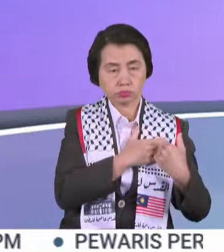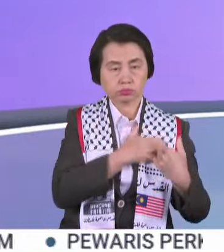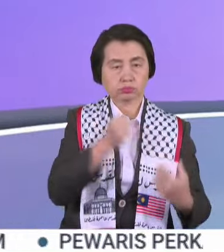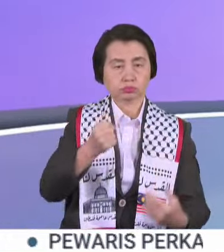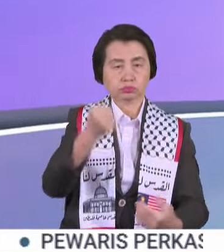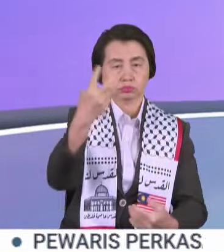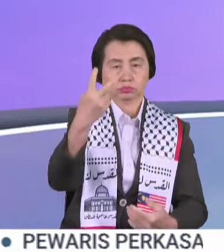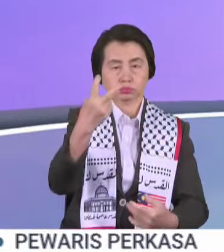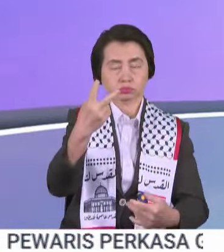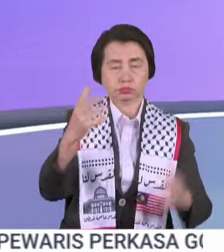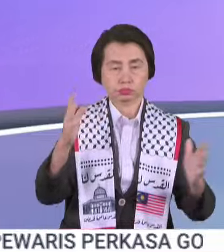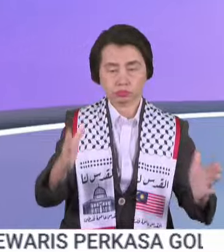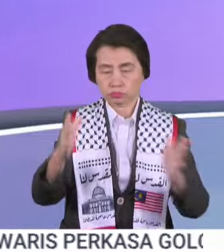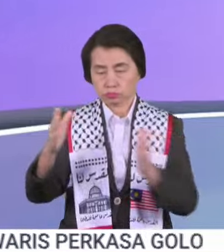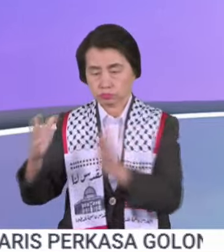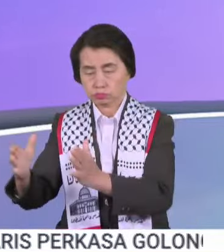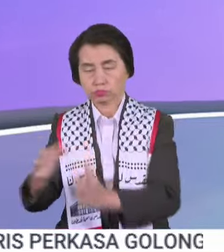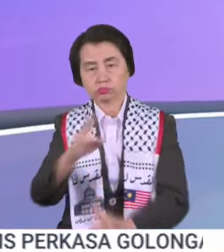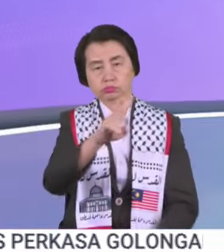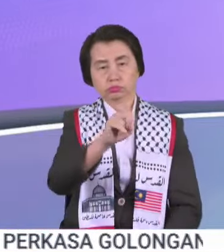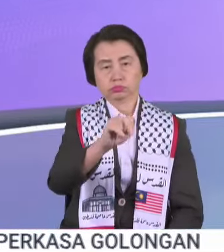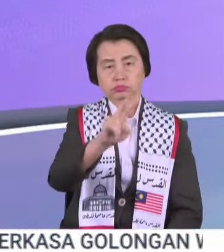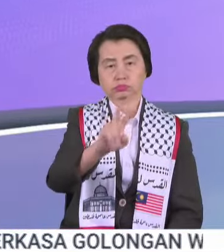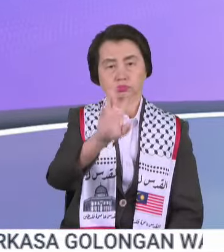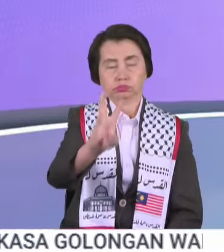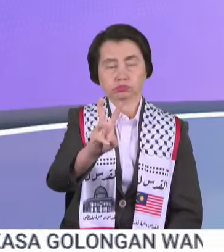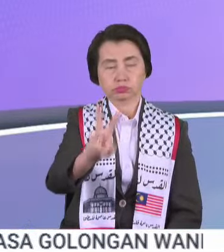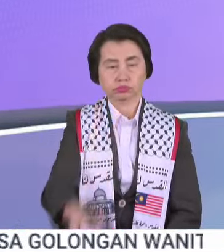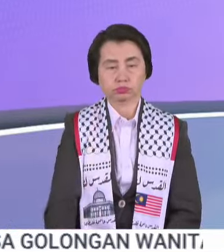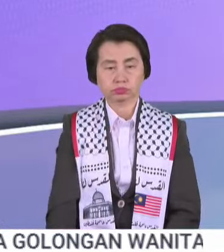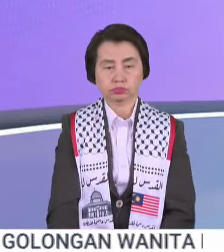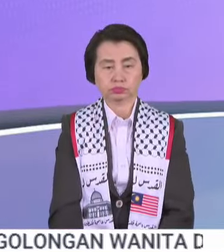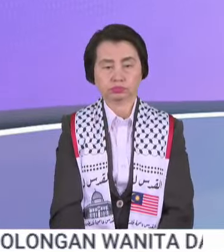selama dua penggal sehingga 2026.